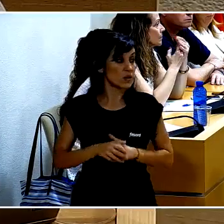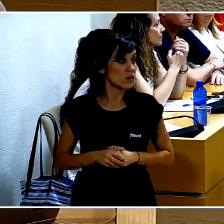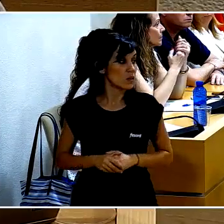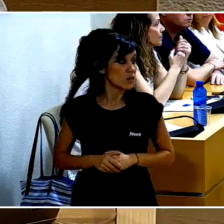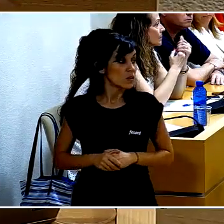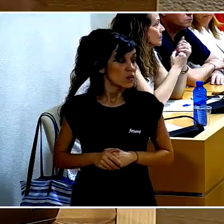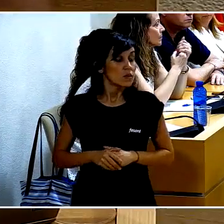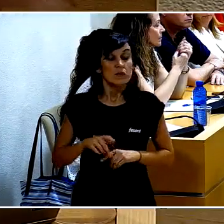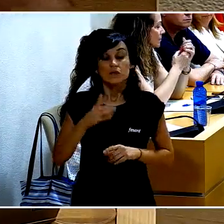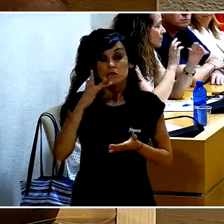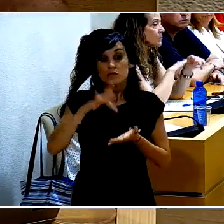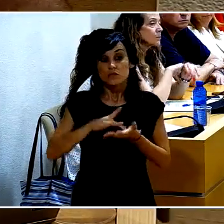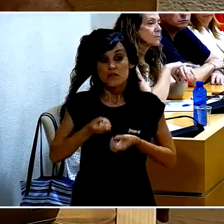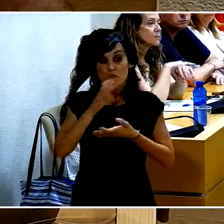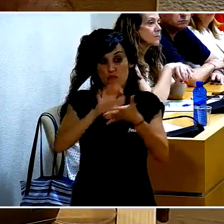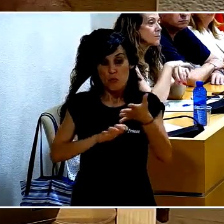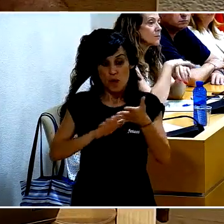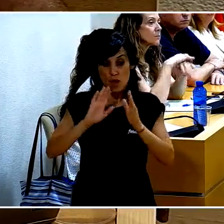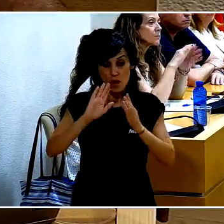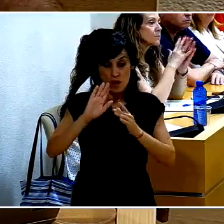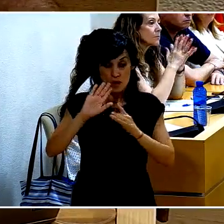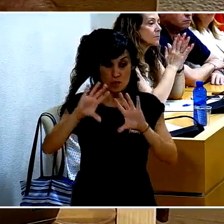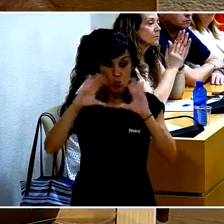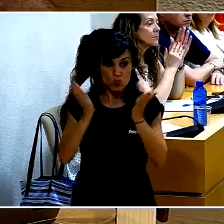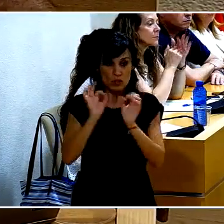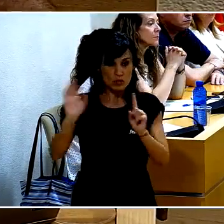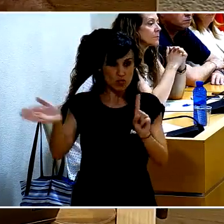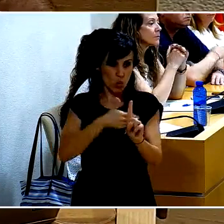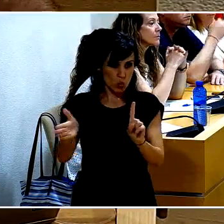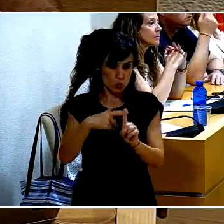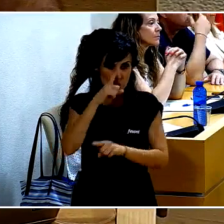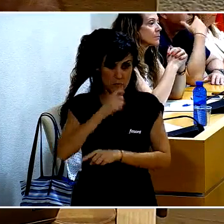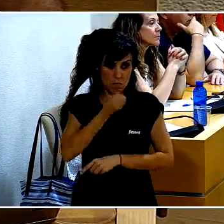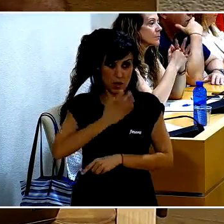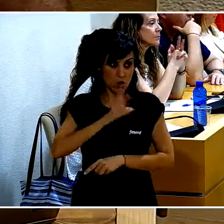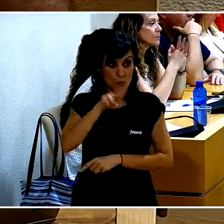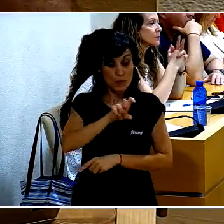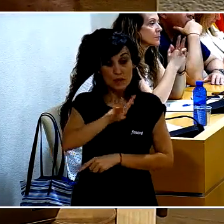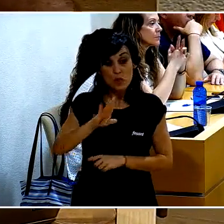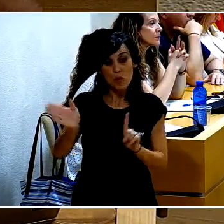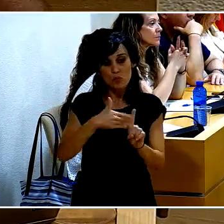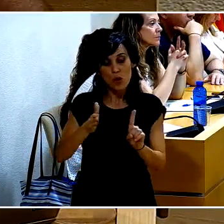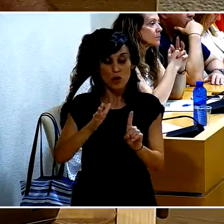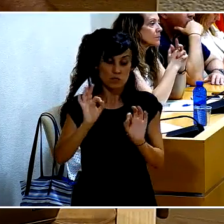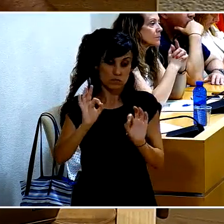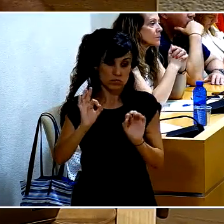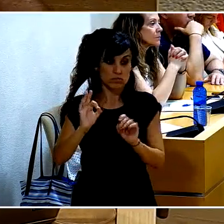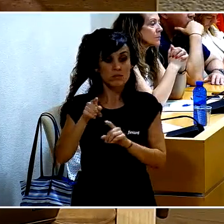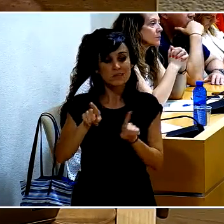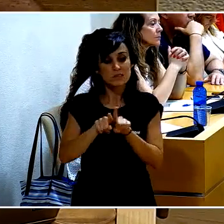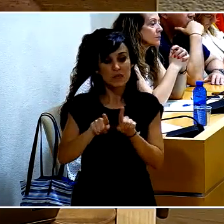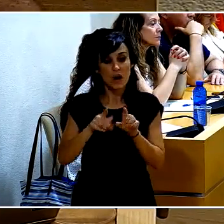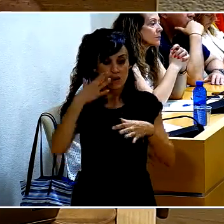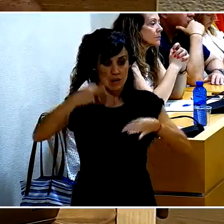és, segons l'informe mundial sobre la tortura, publicat al maig de 2014, la tortura i el maltractament són una realitat i en general queden